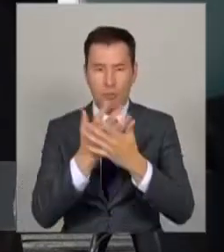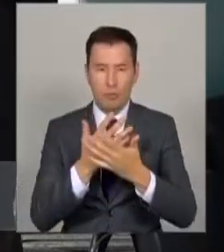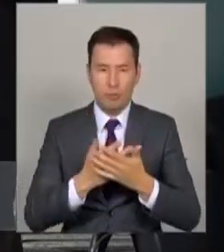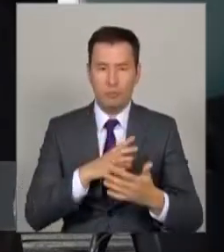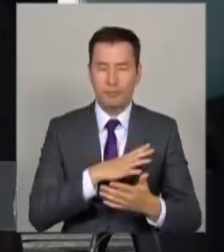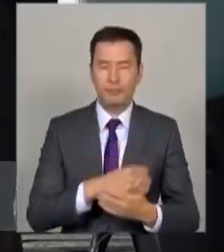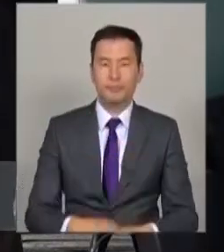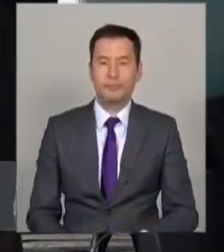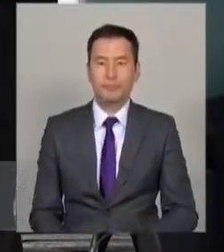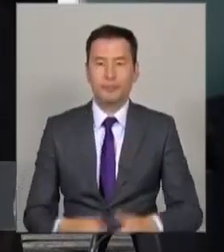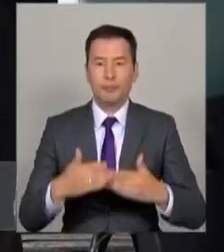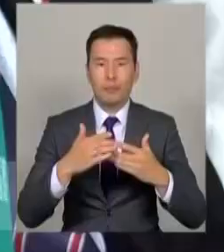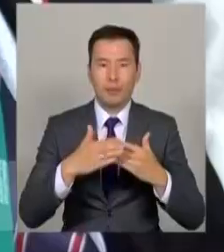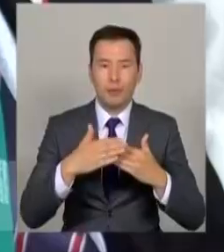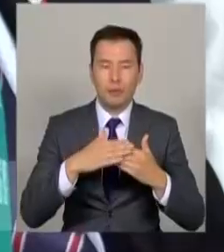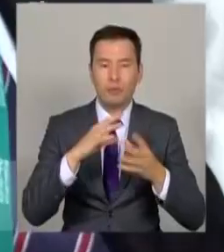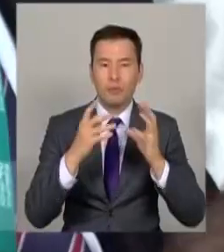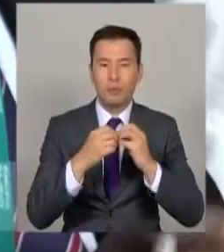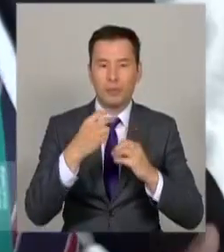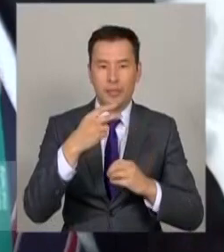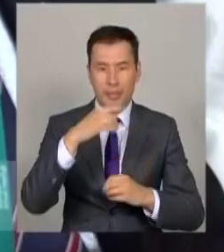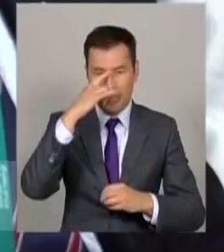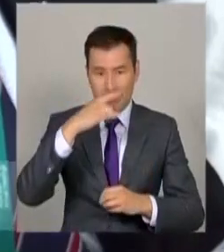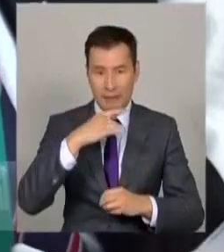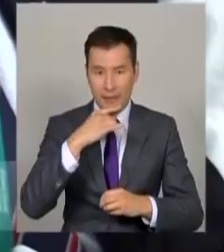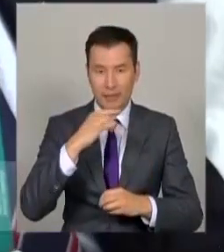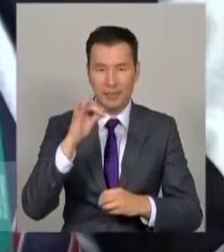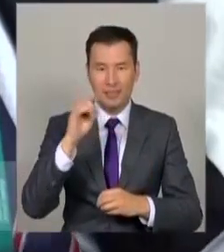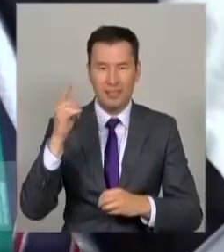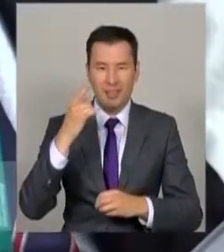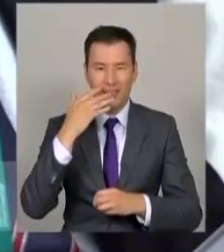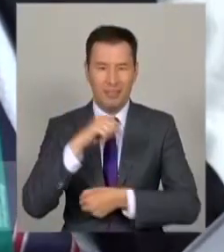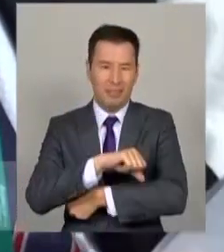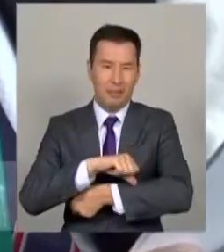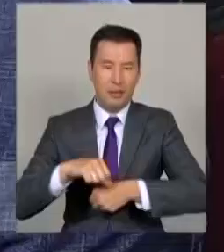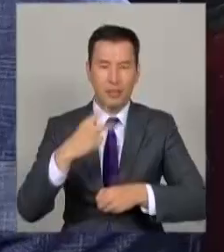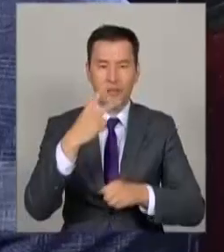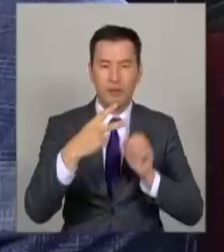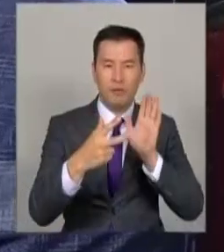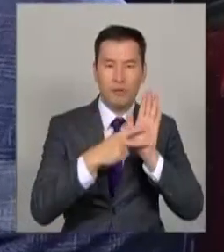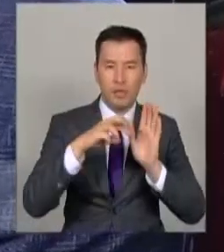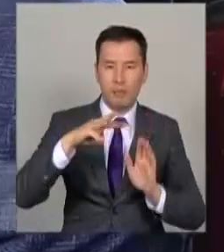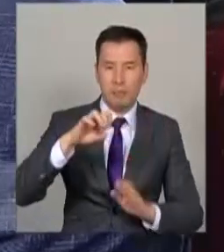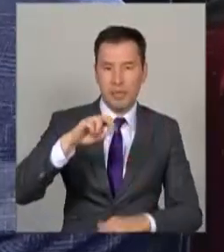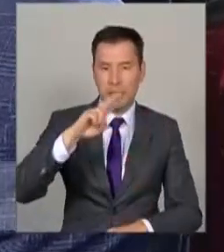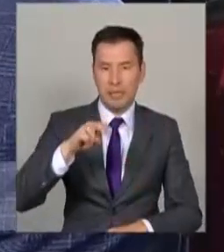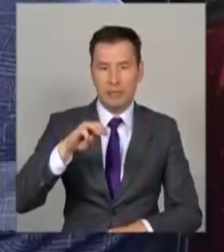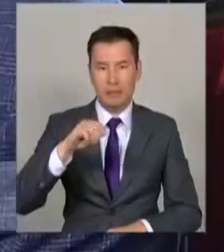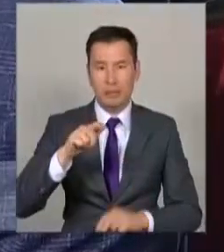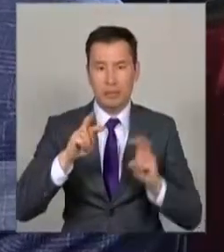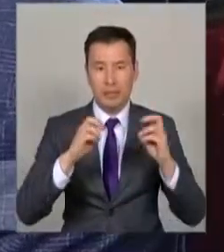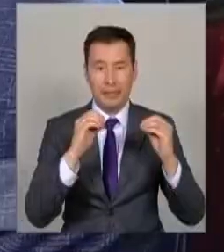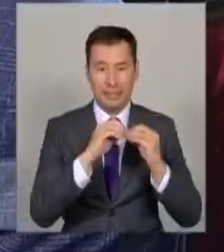былтыр Қазақстанға 28 миллиард доллар инвестиция тартылғанын айтты. Ерлан Жамаубаевтың сөзінше, бұл соңғы 10 жылдағы